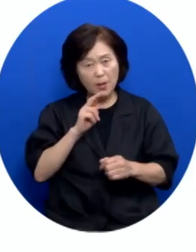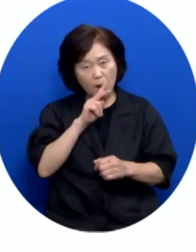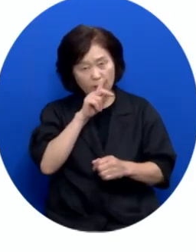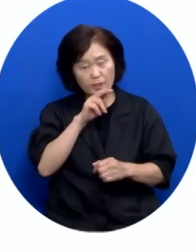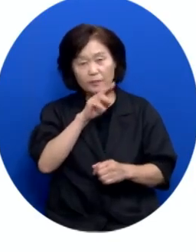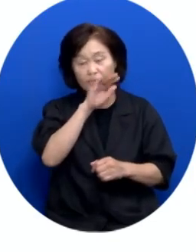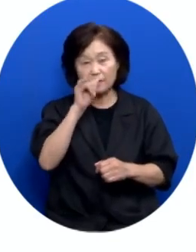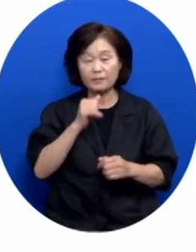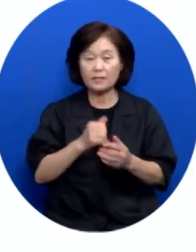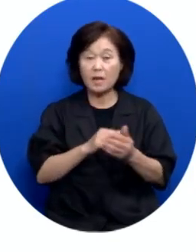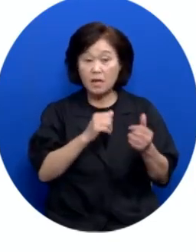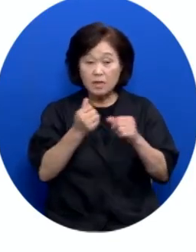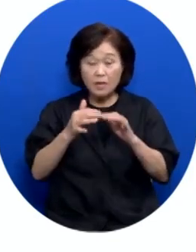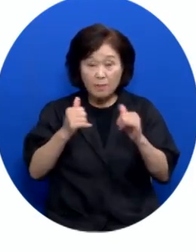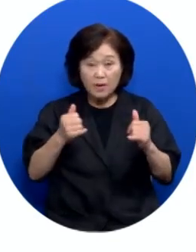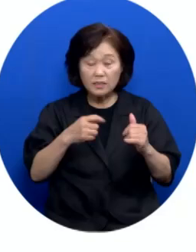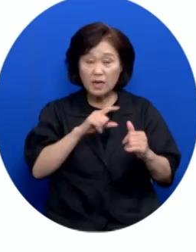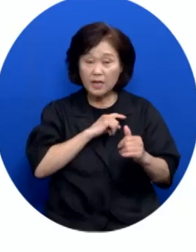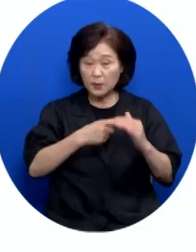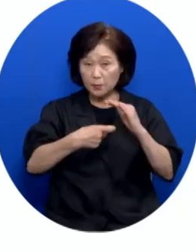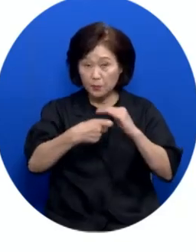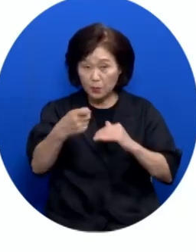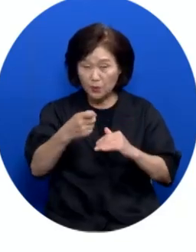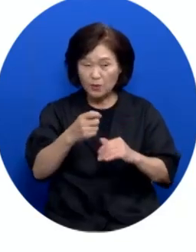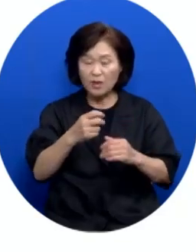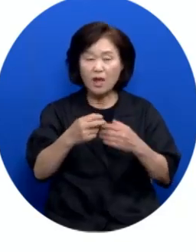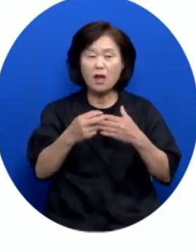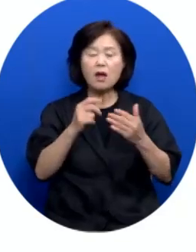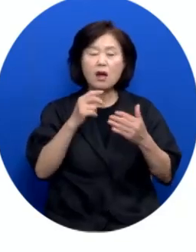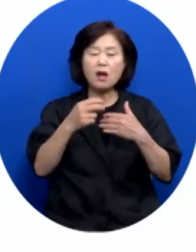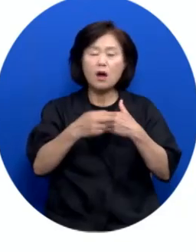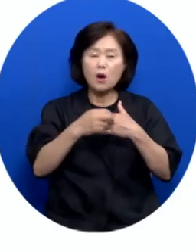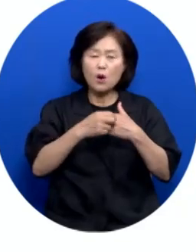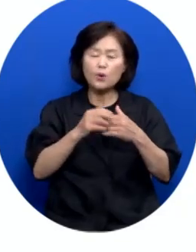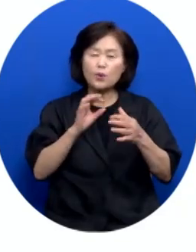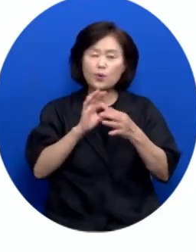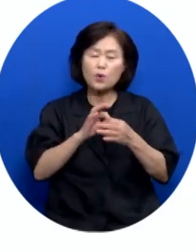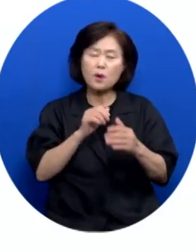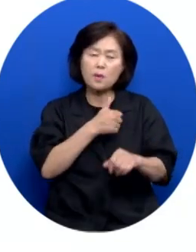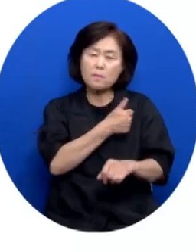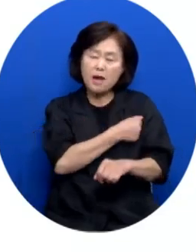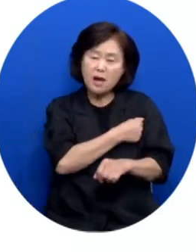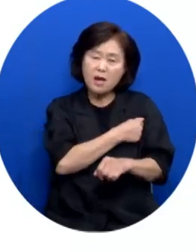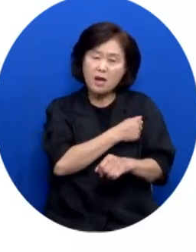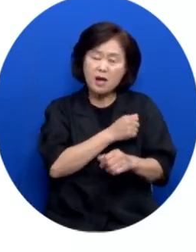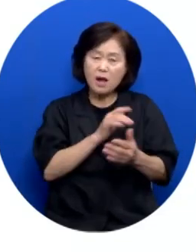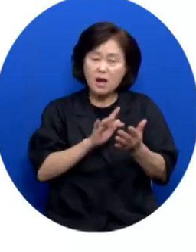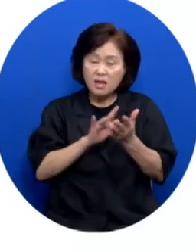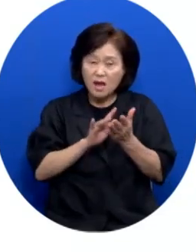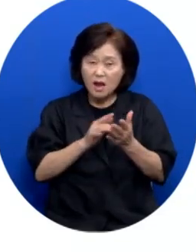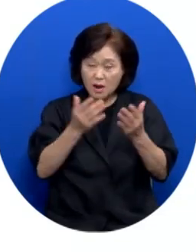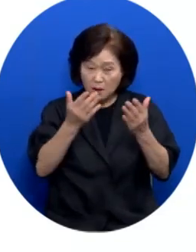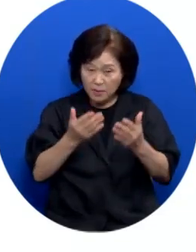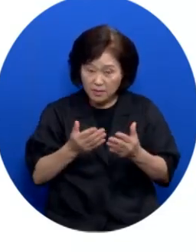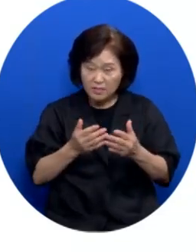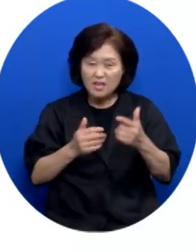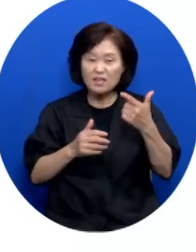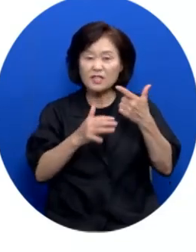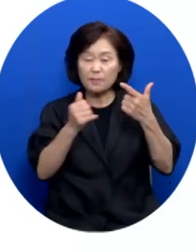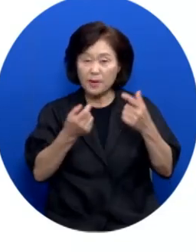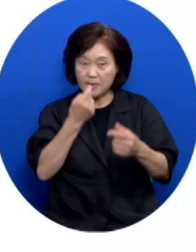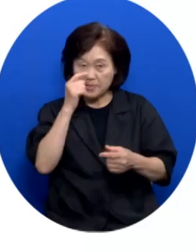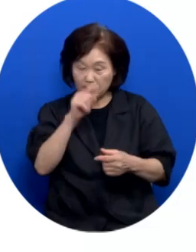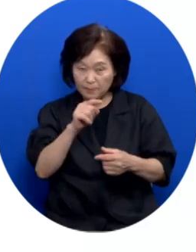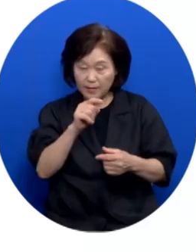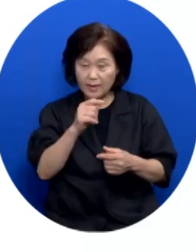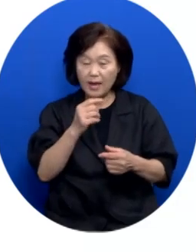식약처는 사망자의 명의를 도용해 의료용 마약류를 투약 처방받은 것으로 의심되는 사람 6명을 적발해 경찰에